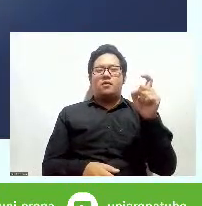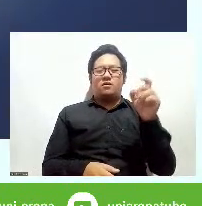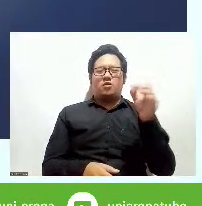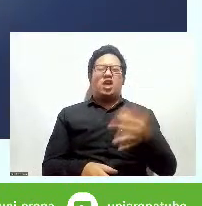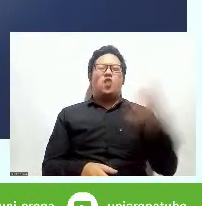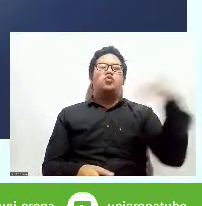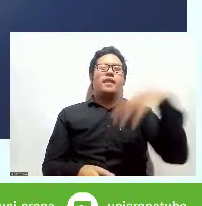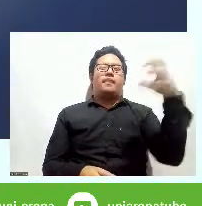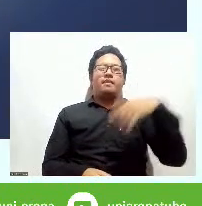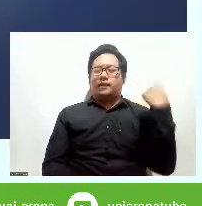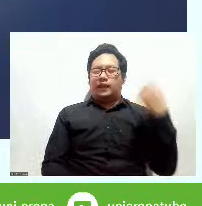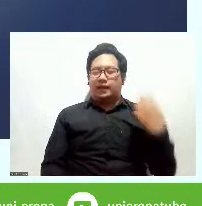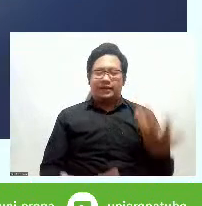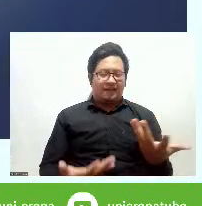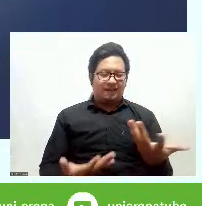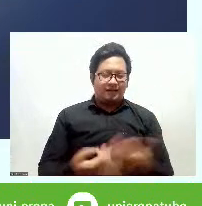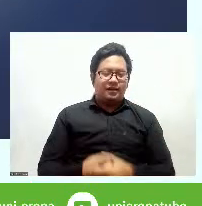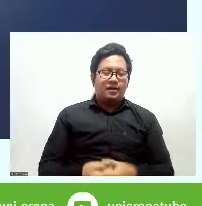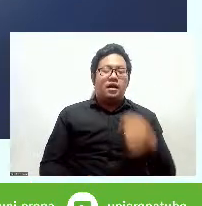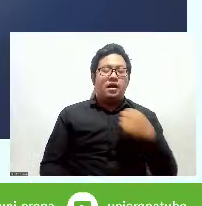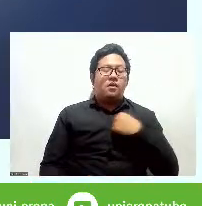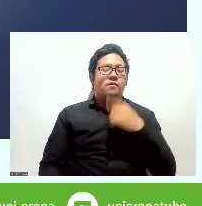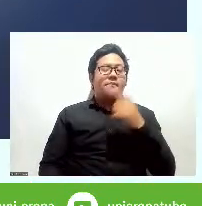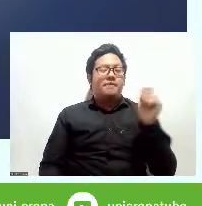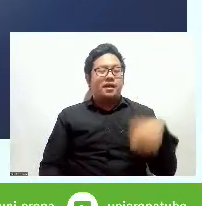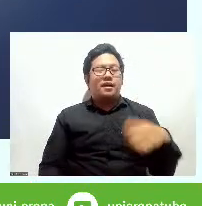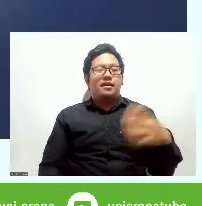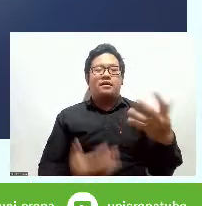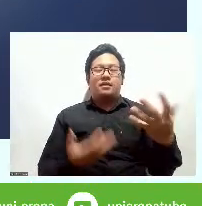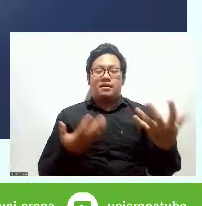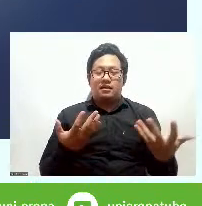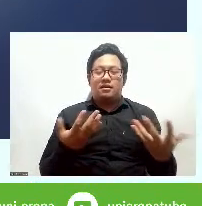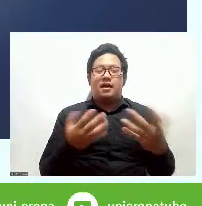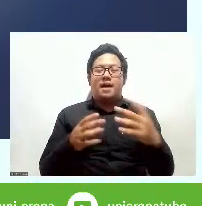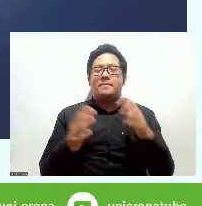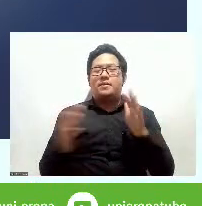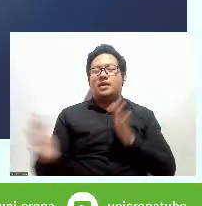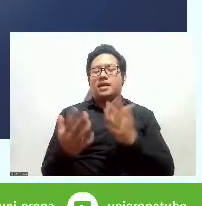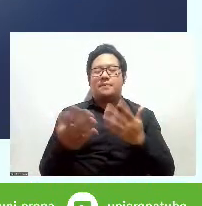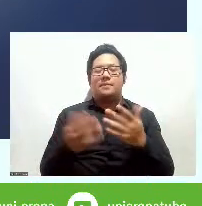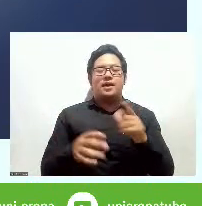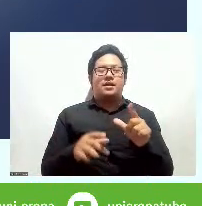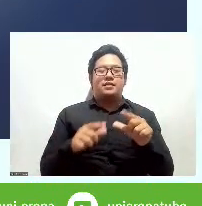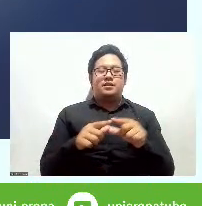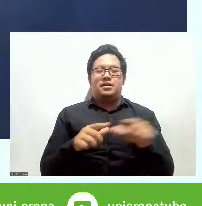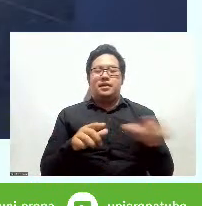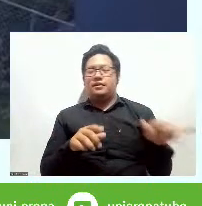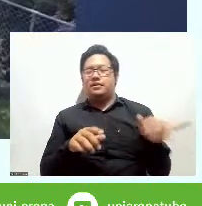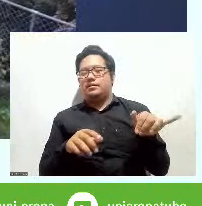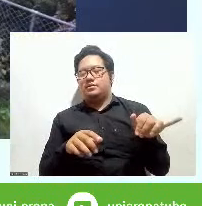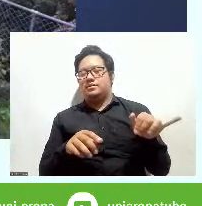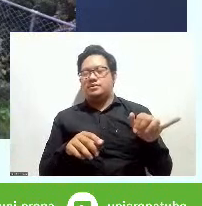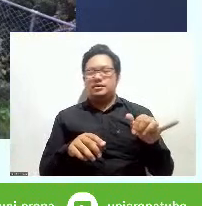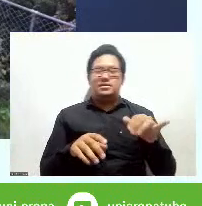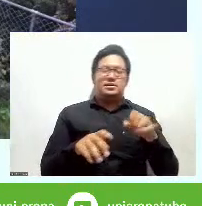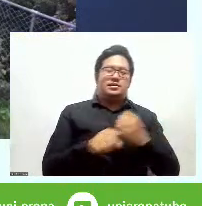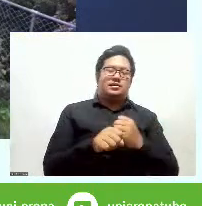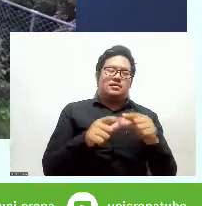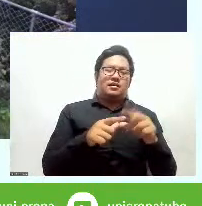maaf ya mengaplikasikan sebuah pendekatan namanya lightening jadi gardening berkebun